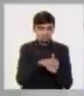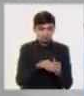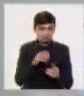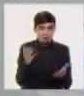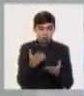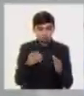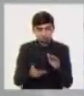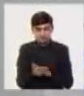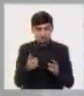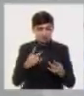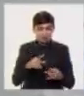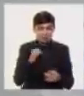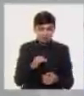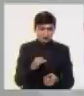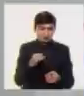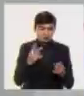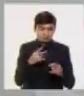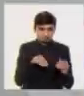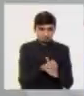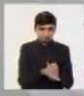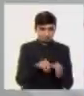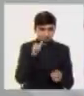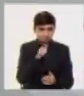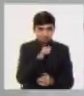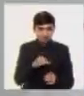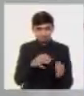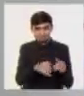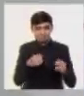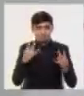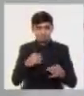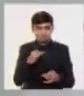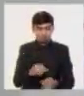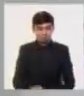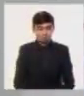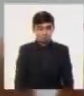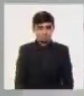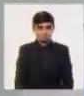а грамотно отложить, чтобы деньги работали на этого человека.